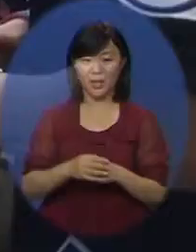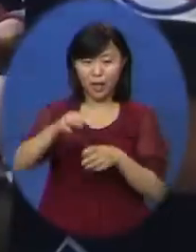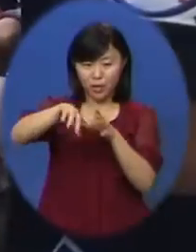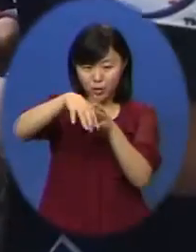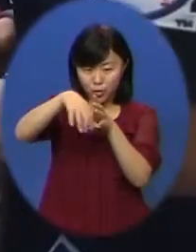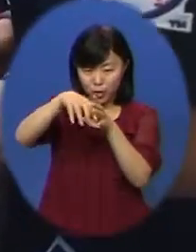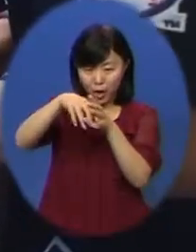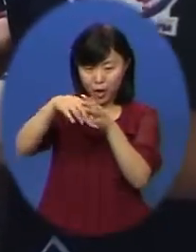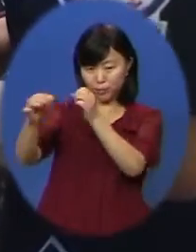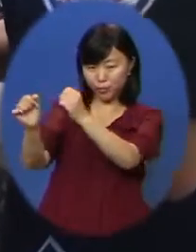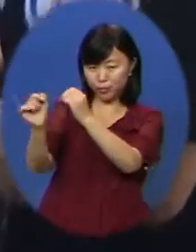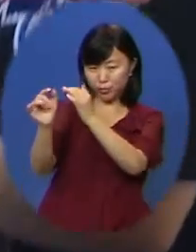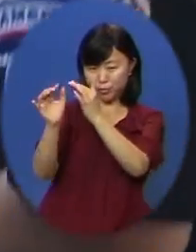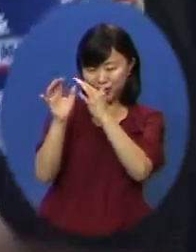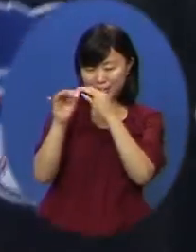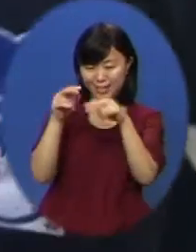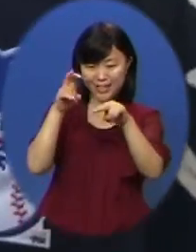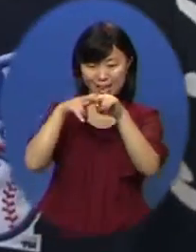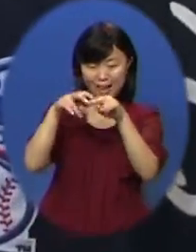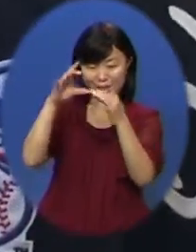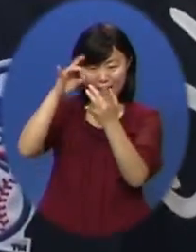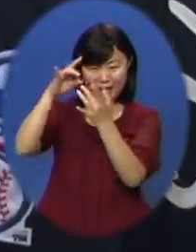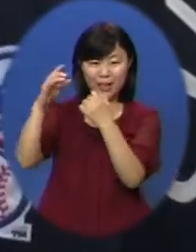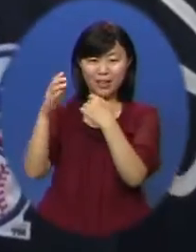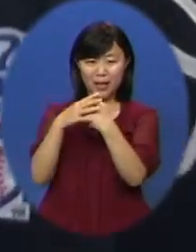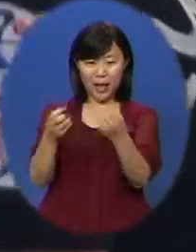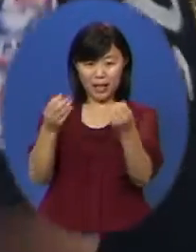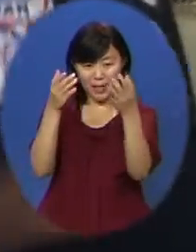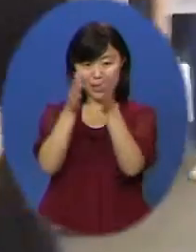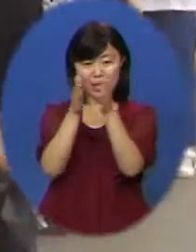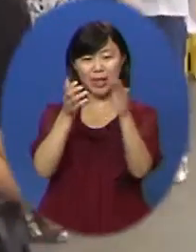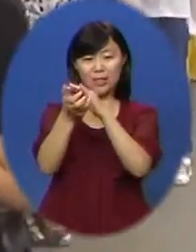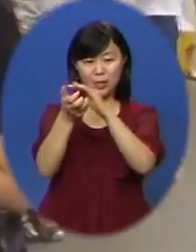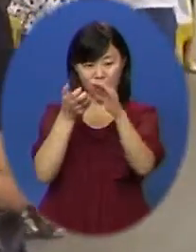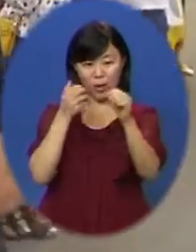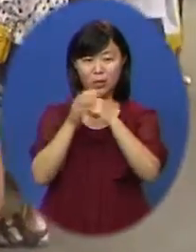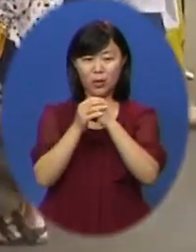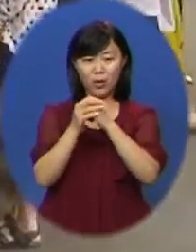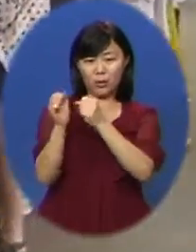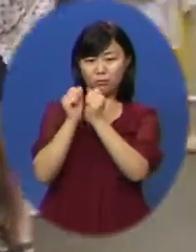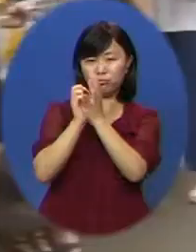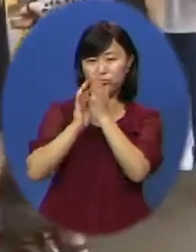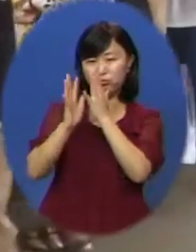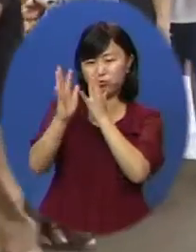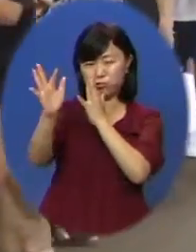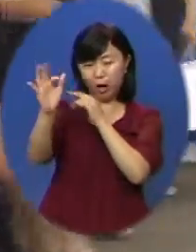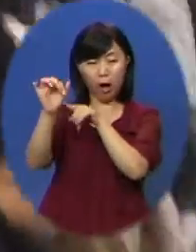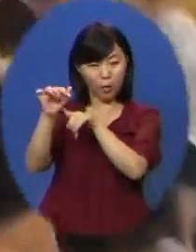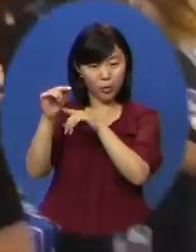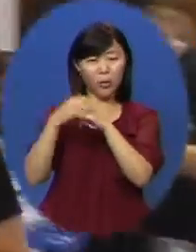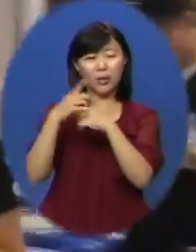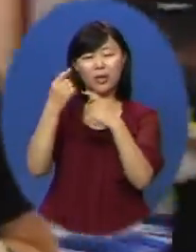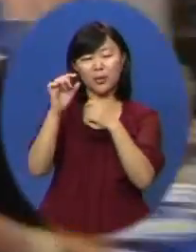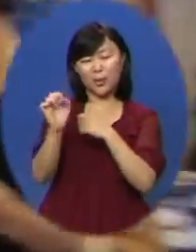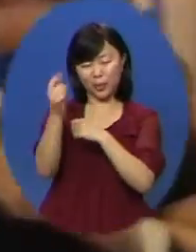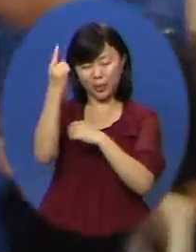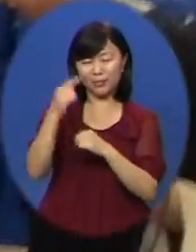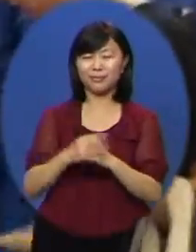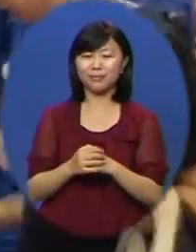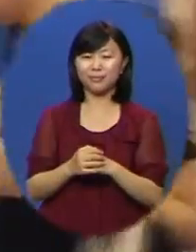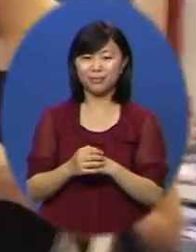추첨과 선착순으로 이루어지는 자리 선정으로 인해 행사가 시작하기 전에도 긴 줄을 볼 수 있는 것도 이 이유